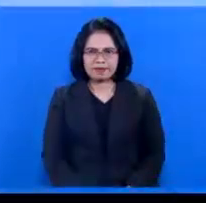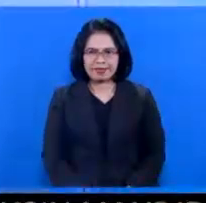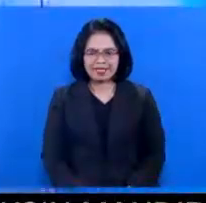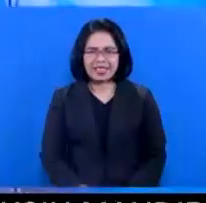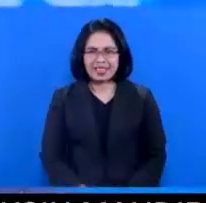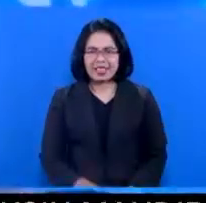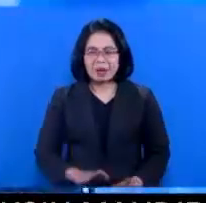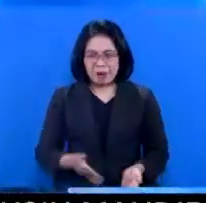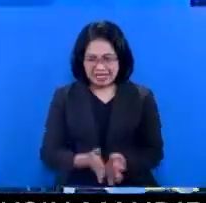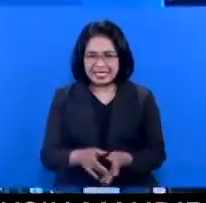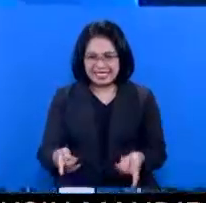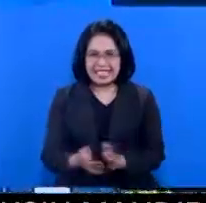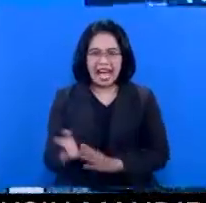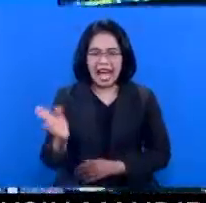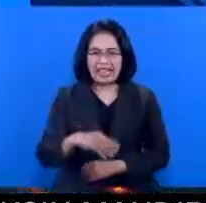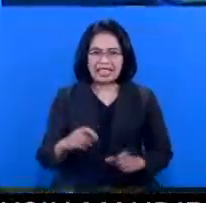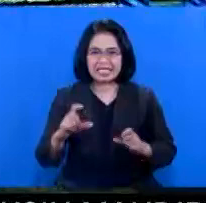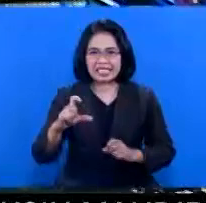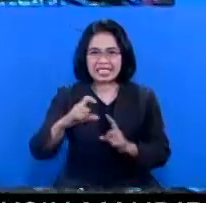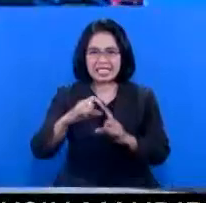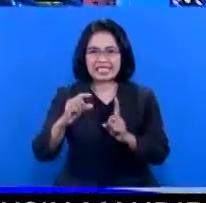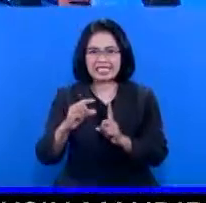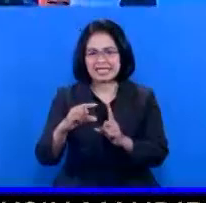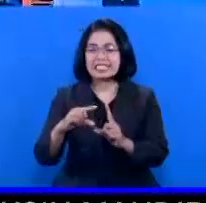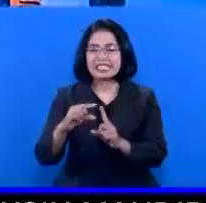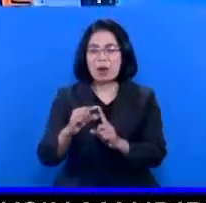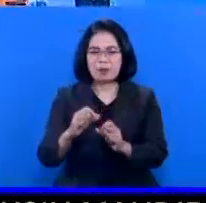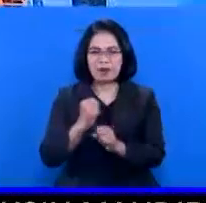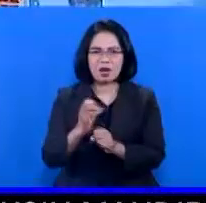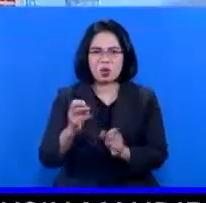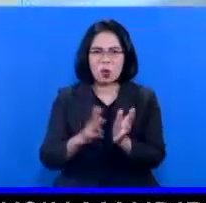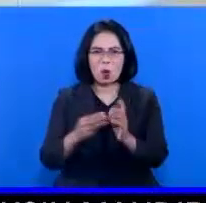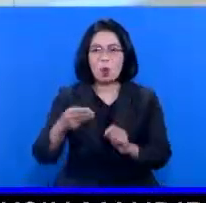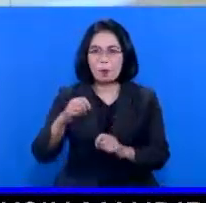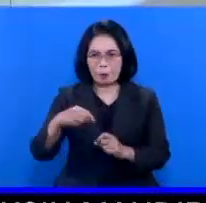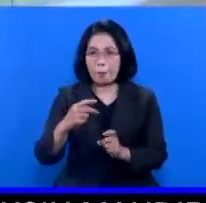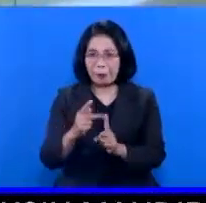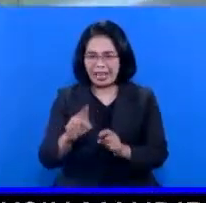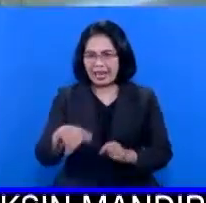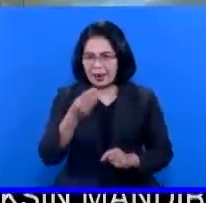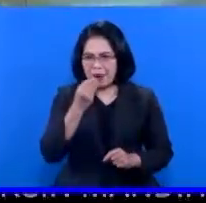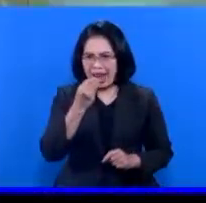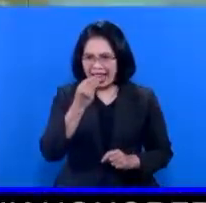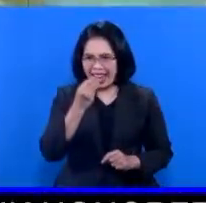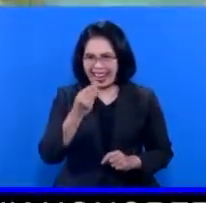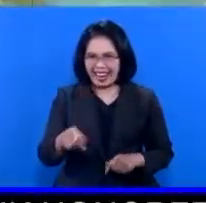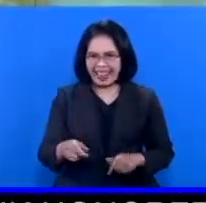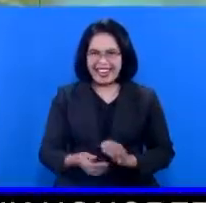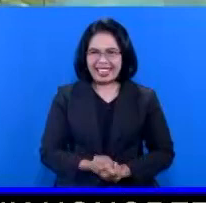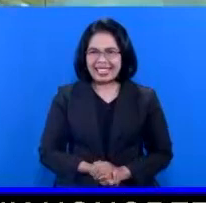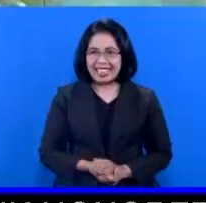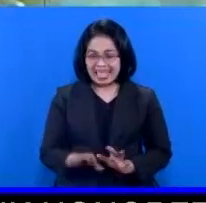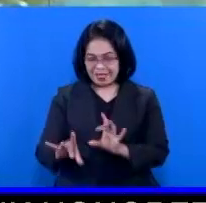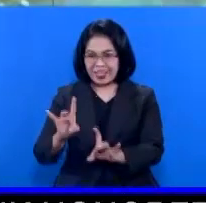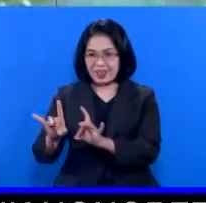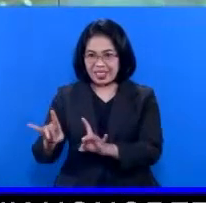Masih suasana Cap Gome yang jatuh pada Jumat kemarin, kami akan hadirkan beragam hidangan unik dari kawasan Pecinan Glodok, Jakarta. Apa saja yang bisa jadi pilihan Anda